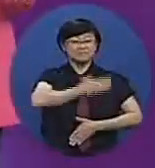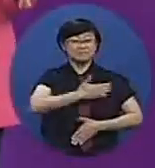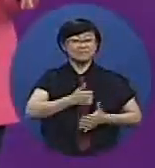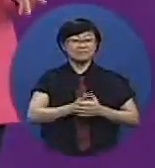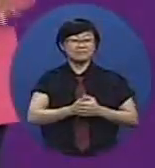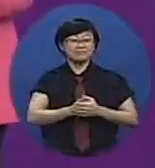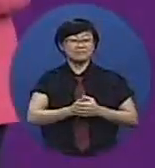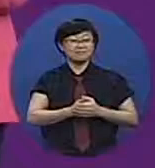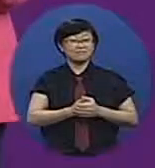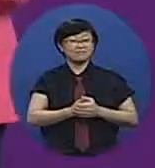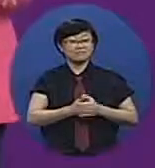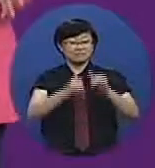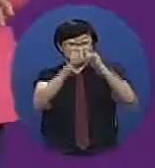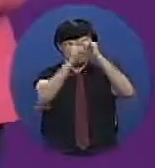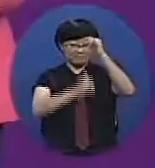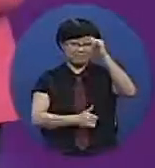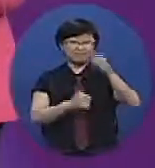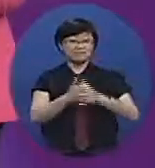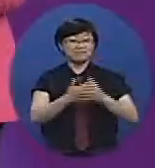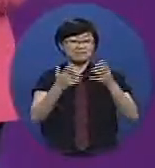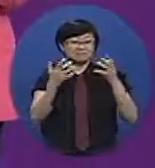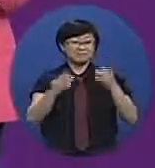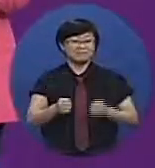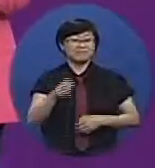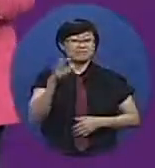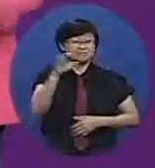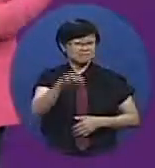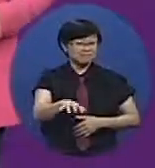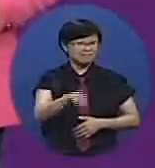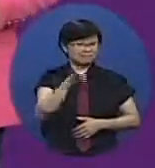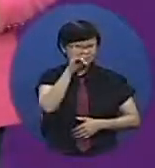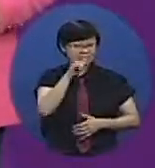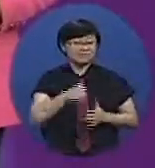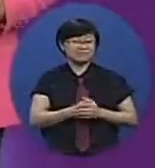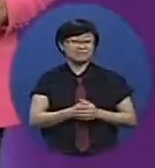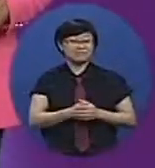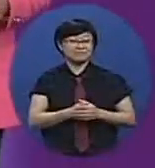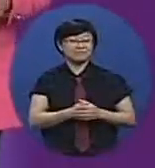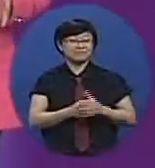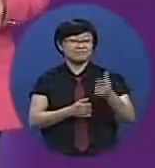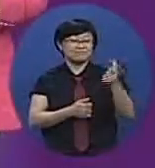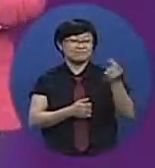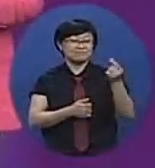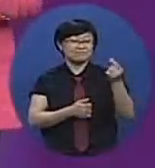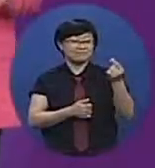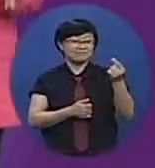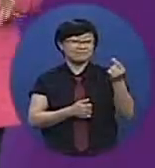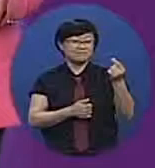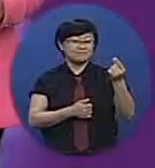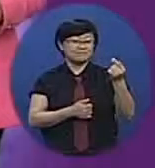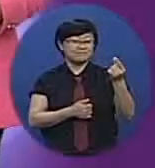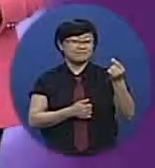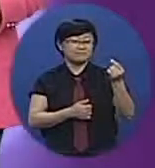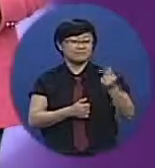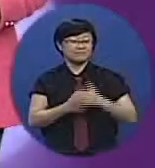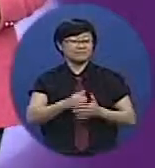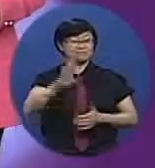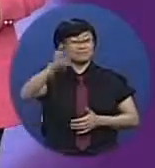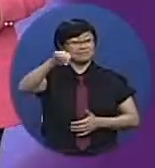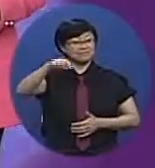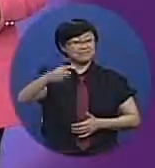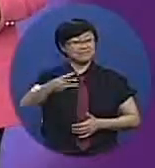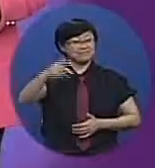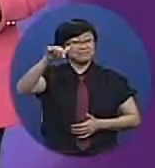그 뭐 역사가 제일 이렇게 역사적으로 예, 불국사라든지 뭐 불국사도 있고